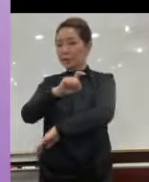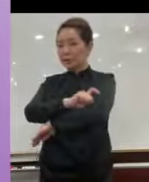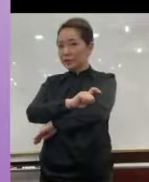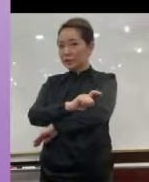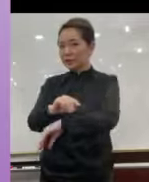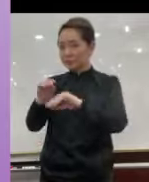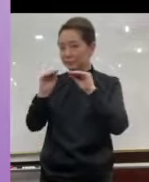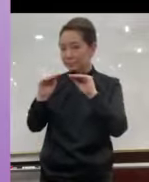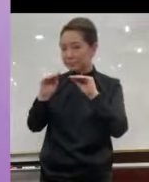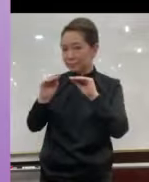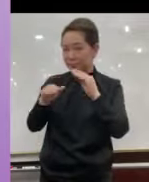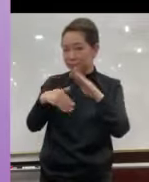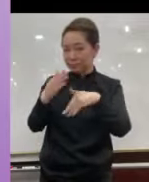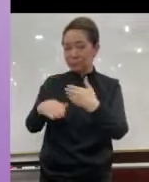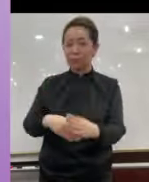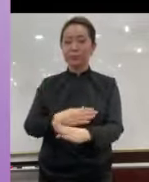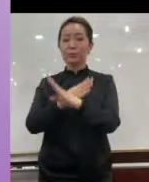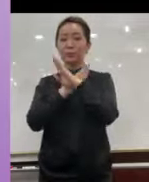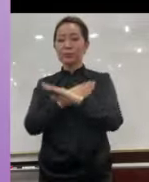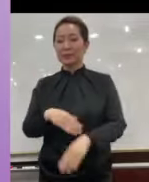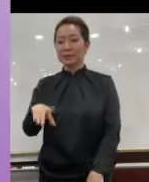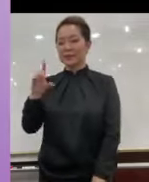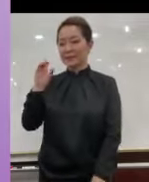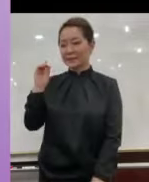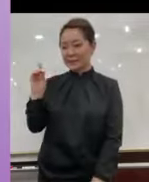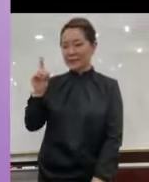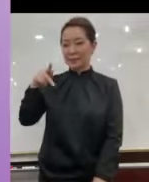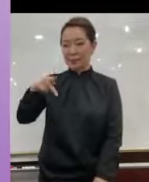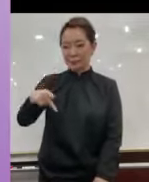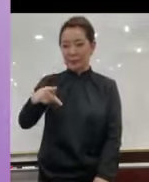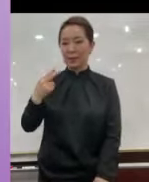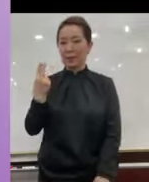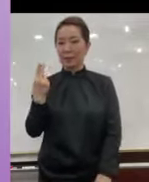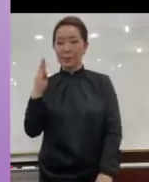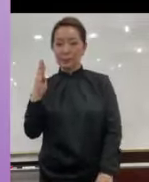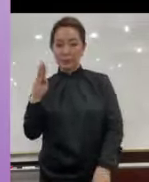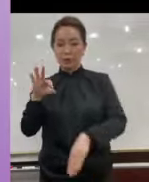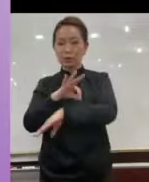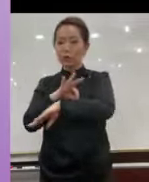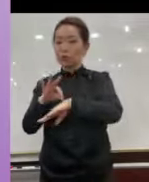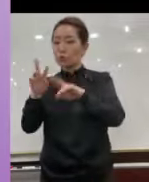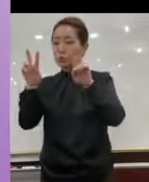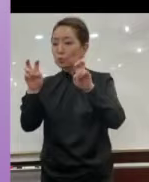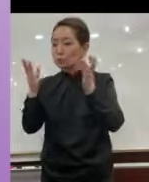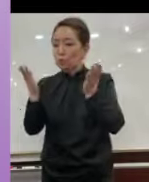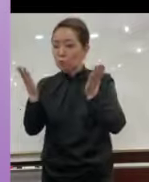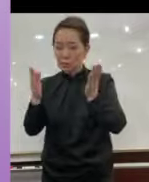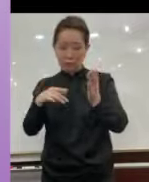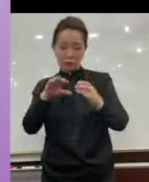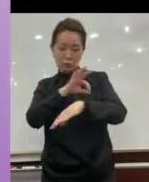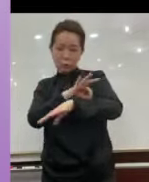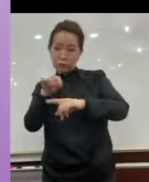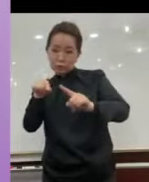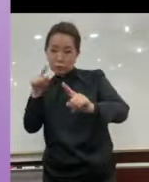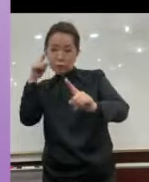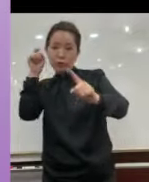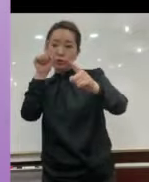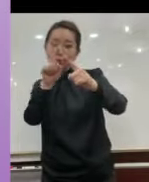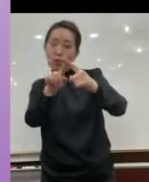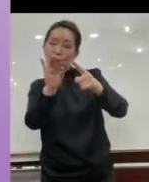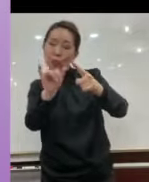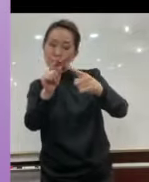төгсгөл та бүхэн D-PAP төсөл гэж одоо ямар төслийг хэлдэг юм бэ? энэ төслийн зорилго нь юу вэ? Үйл ажиллагаа нь юу